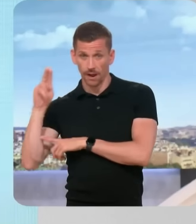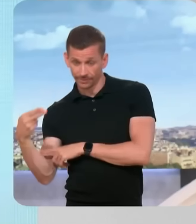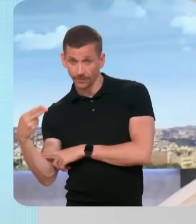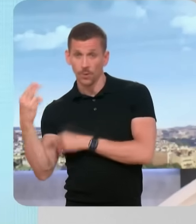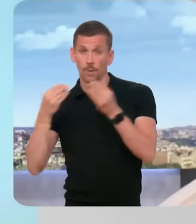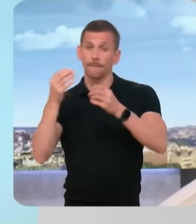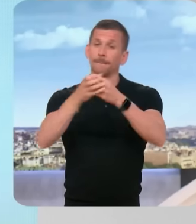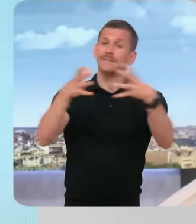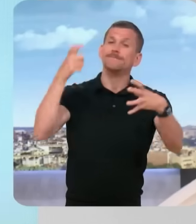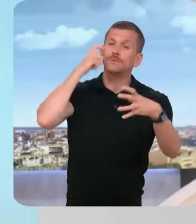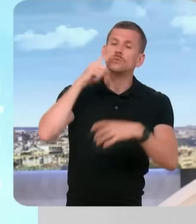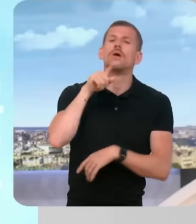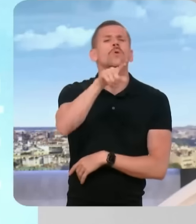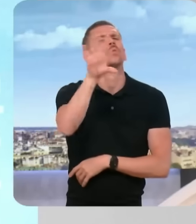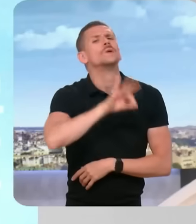choisirez le premier.